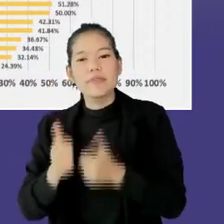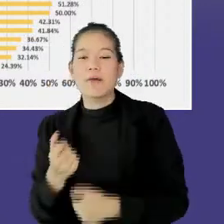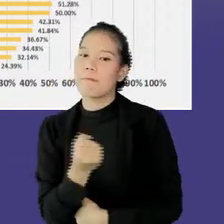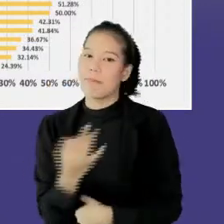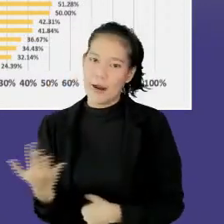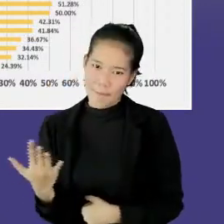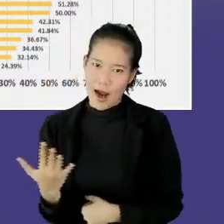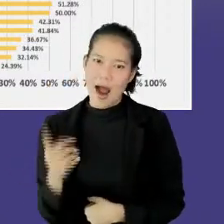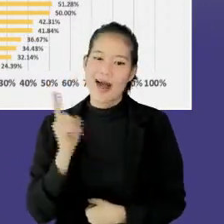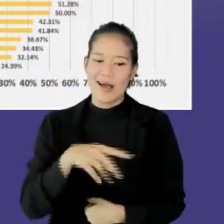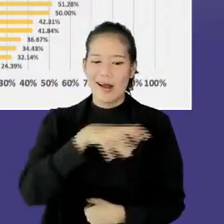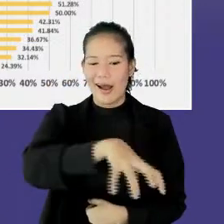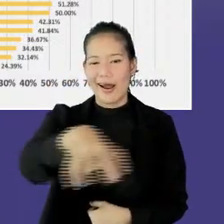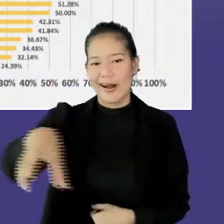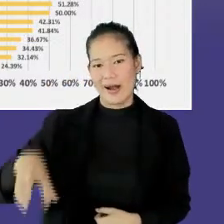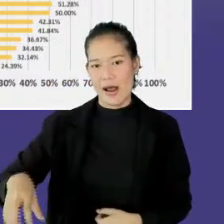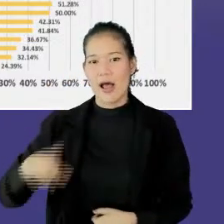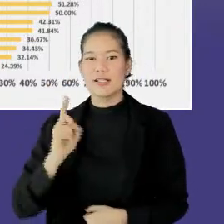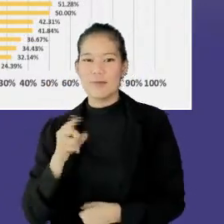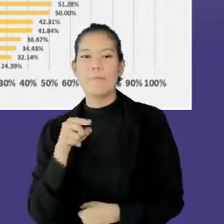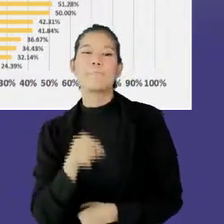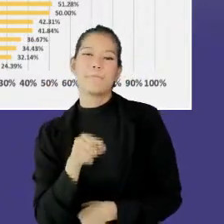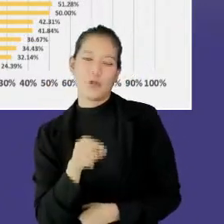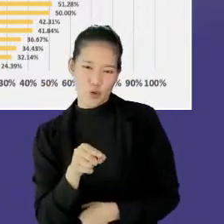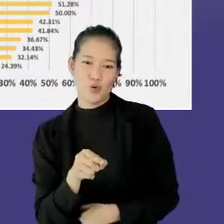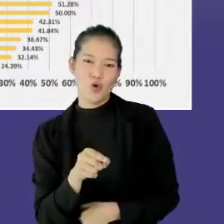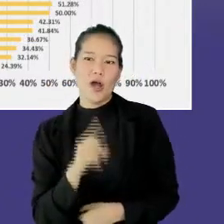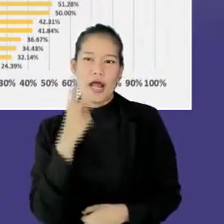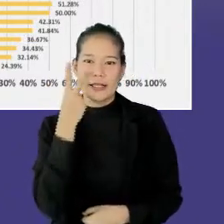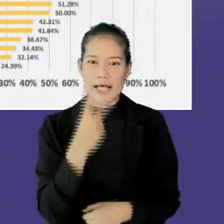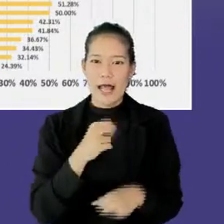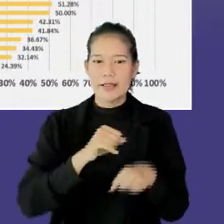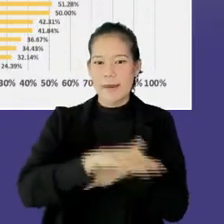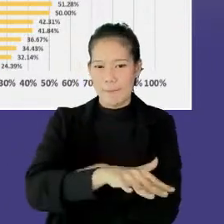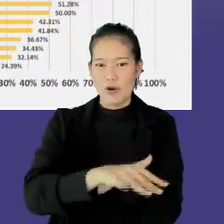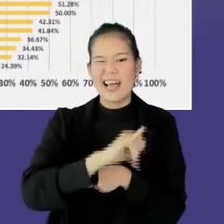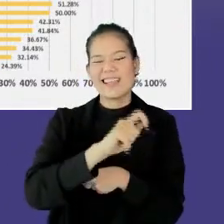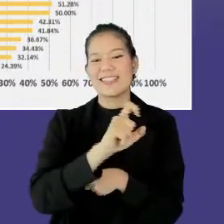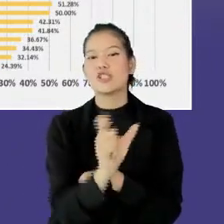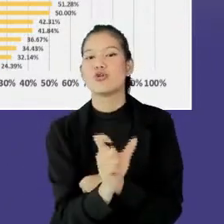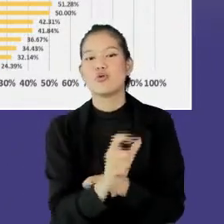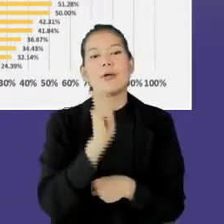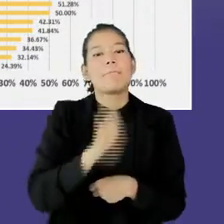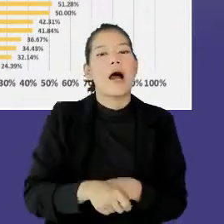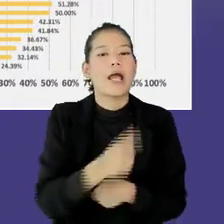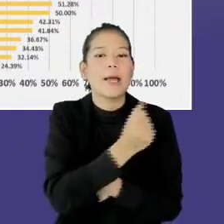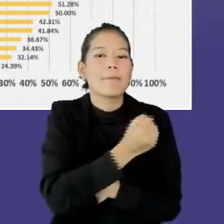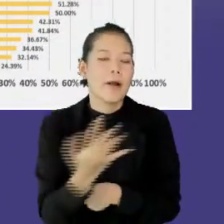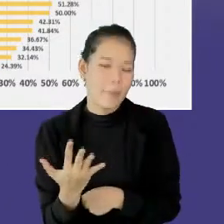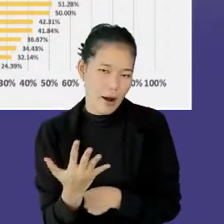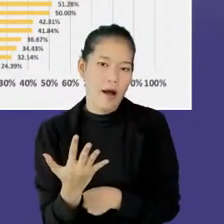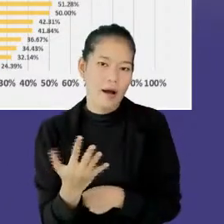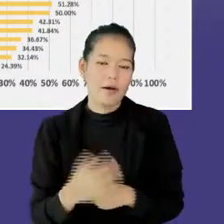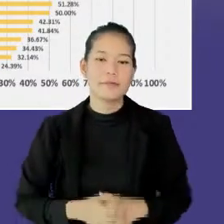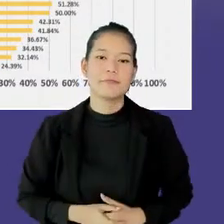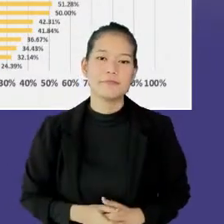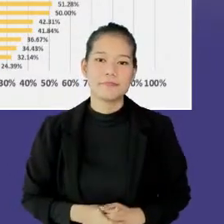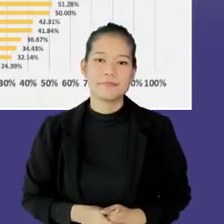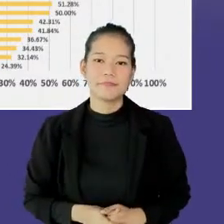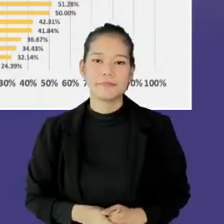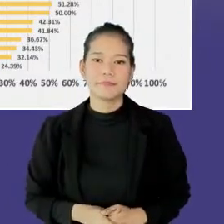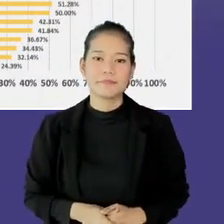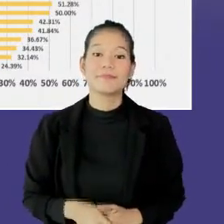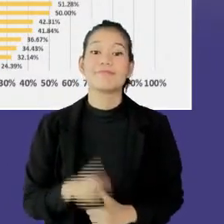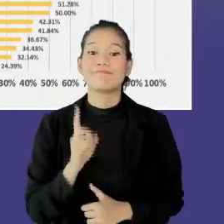di masing-masing provinsi, karena akan menentukan berapa persen bor ICU yang akan digunakan atau terpakai oleh para pasien